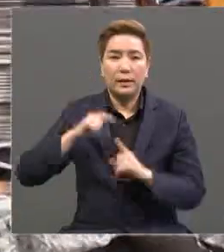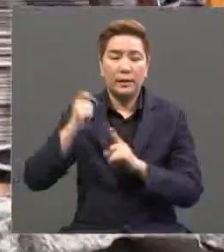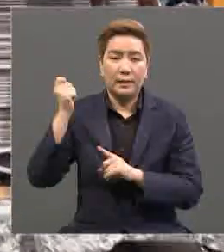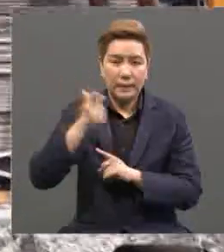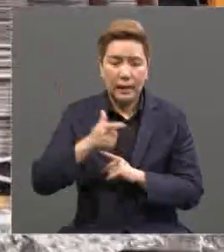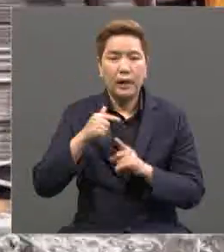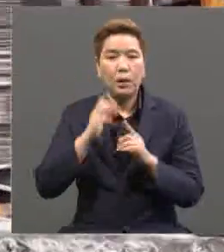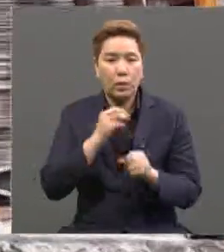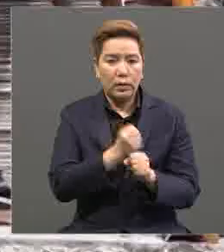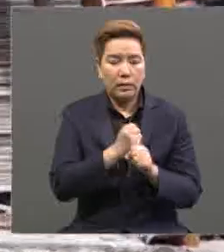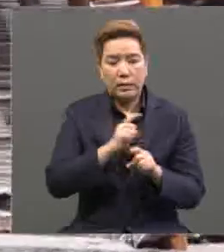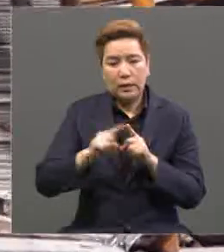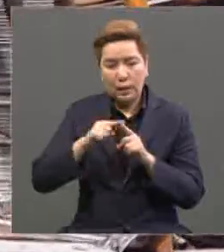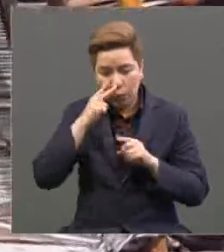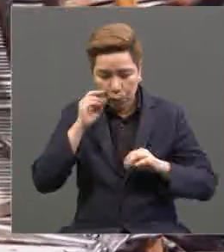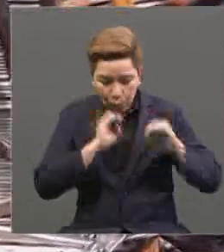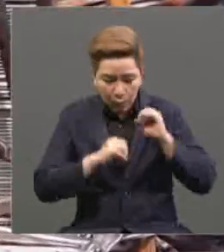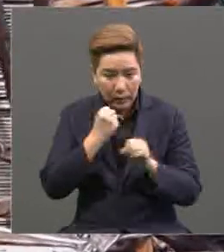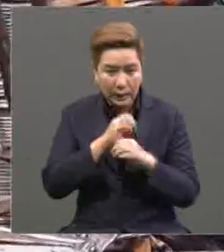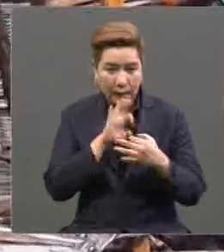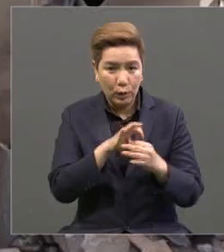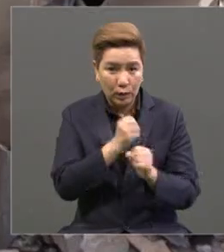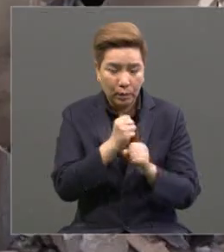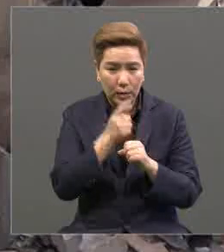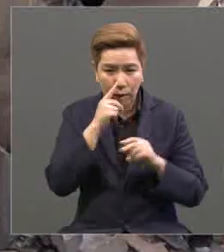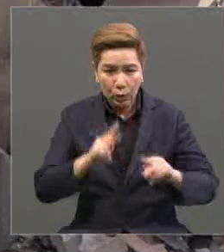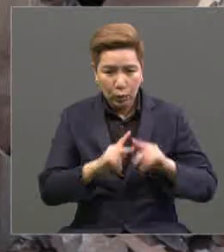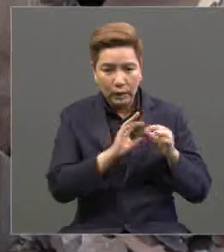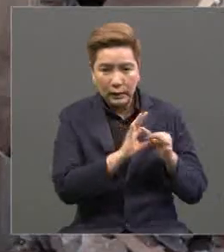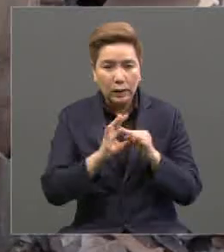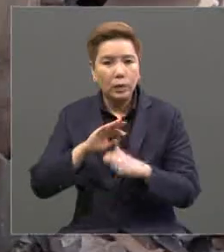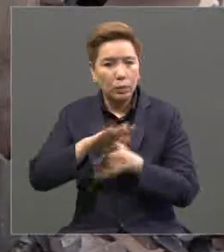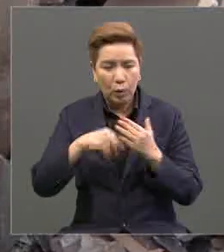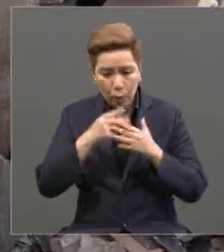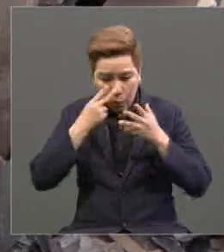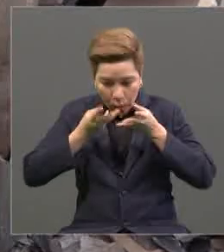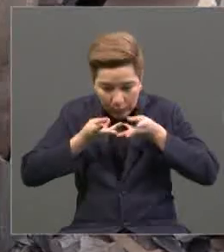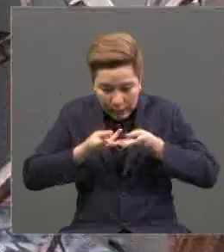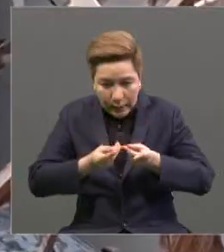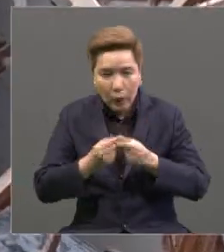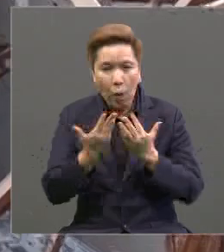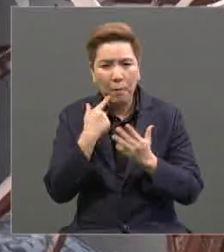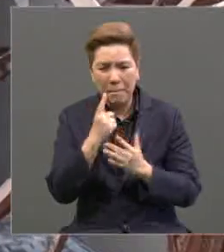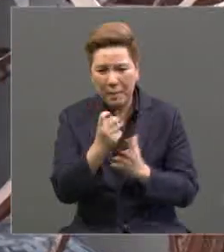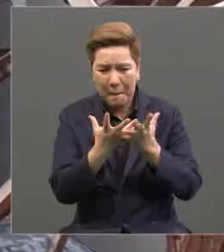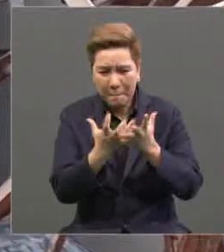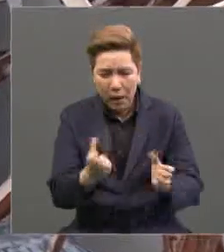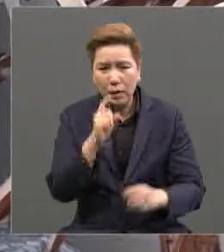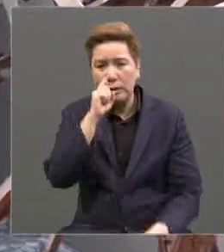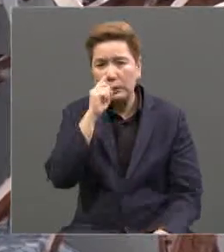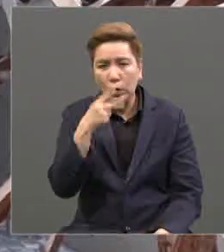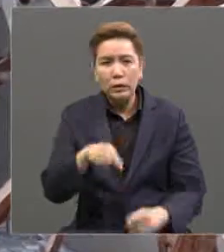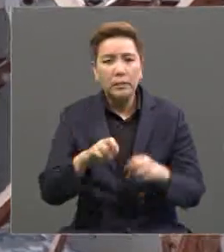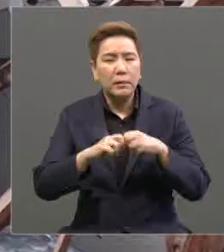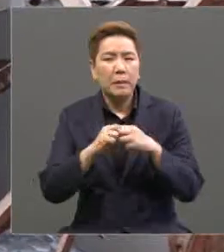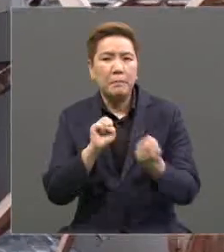างต้องปฏิบัติตามกฎหมายความปลอดภัยในการทำงานและกฎกระทรวงที่เกี่ยวข้องอย่างเคร่งครัดเพื่อป้องกันการสูญเสียที่อาจจะเกิดขึ้